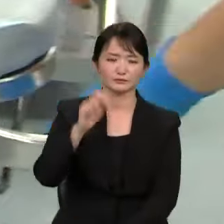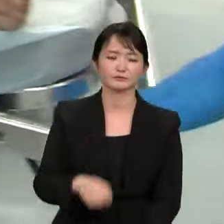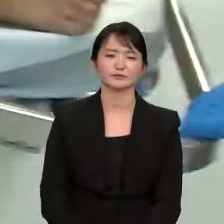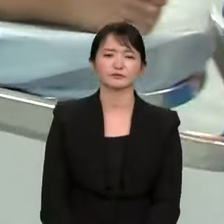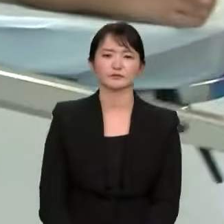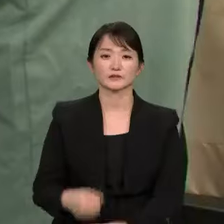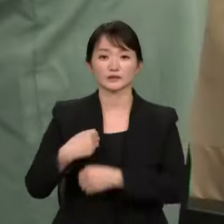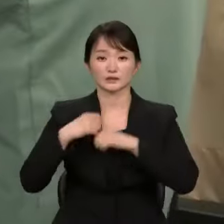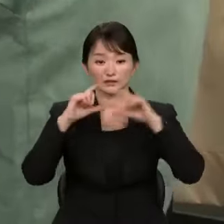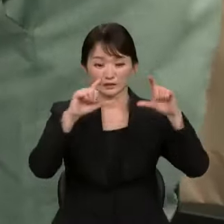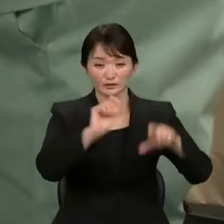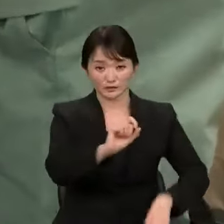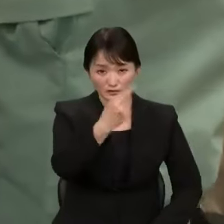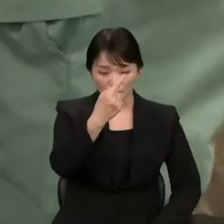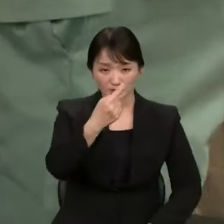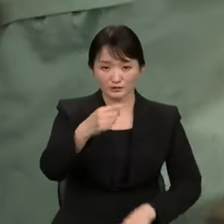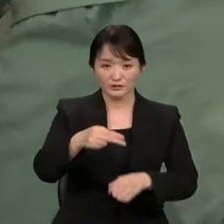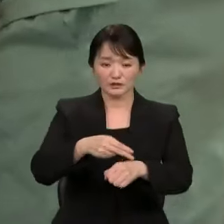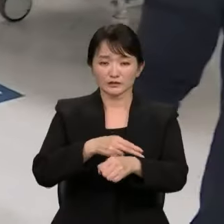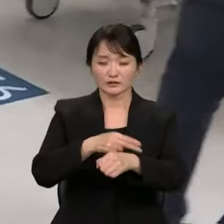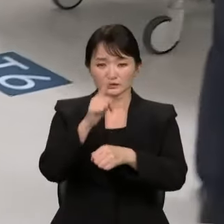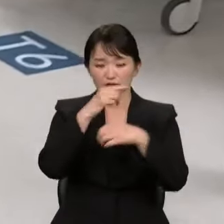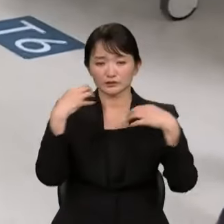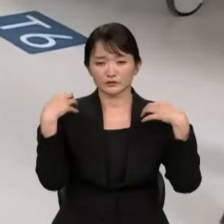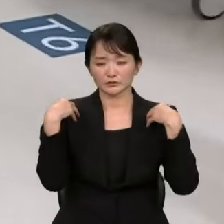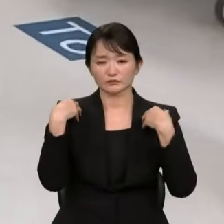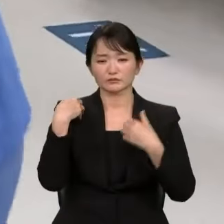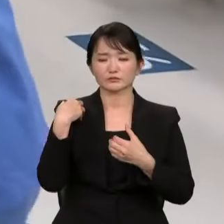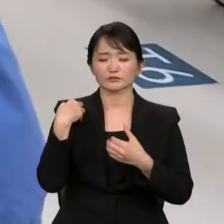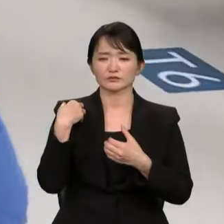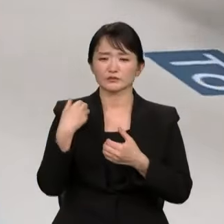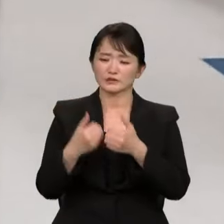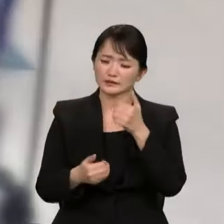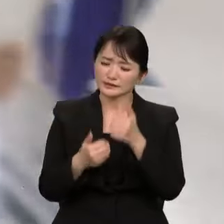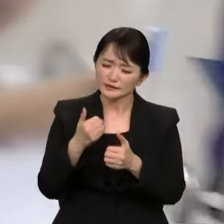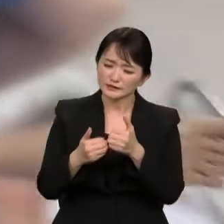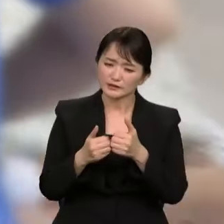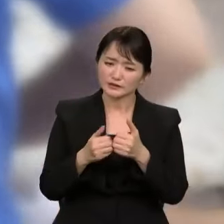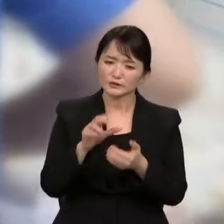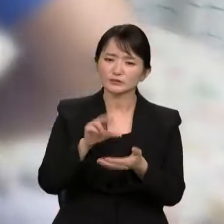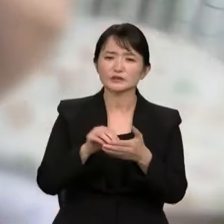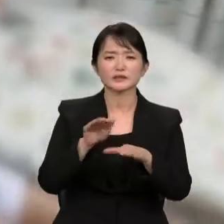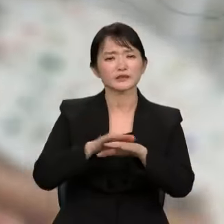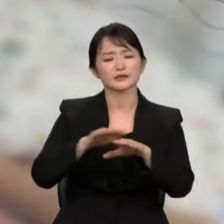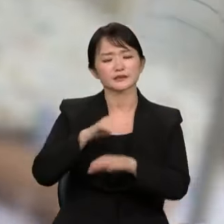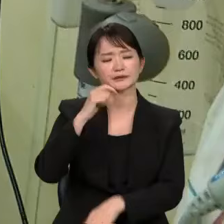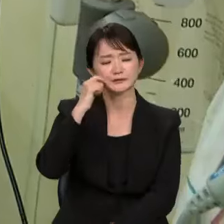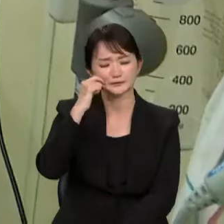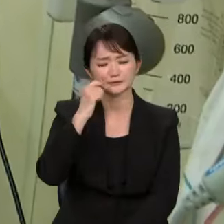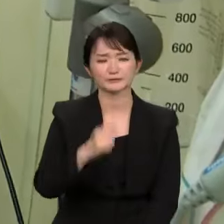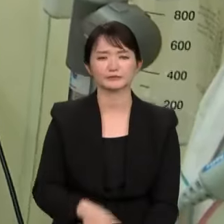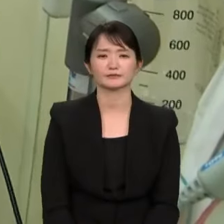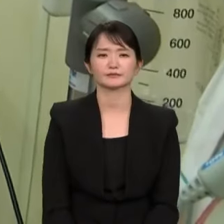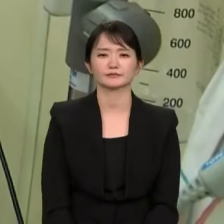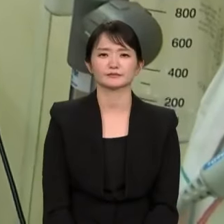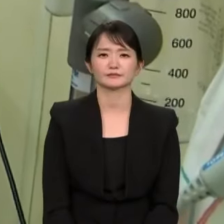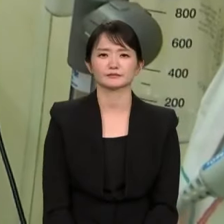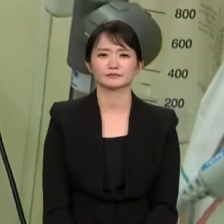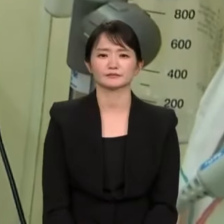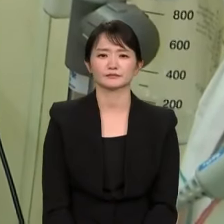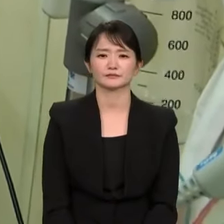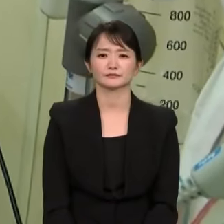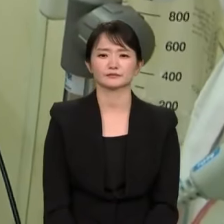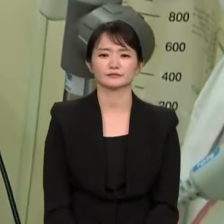계엄 사태로 의정 관계는 더욱 막혀 문제 해결은커녕 대화도 어렵게 됐습니다. JTBC